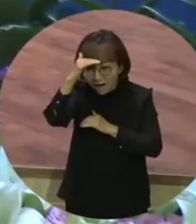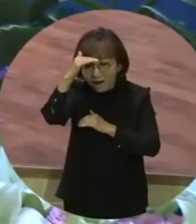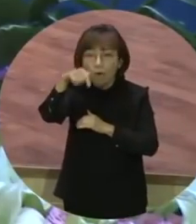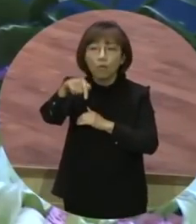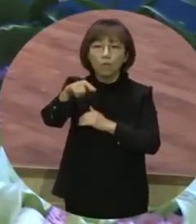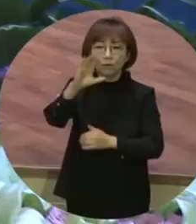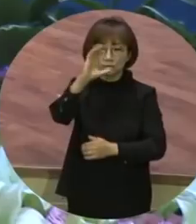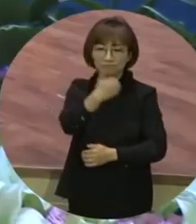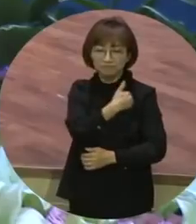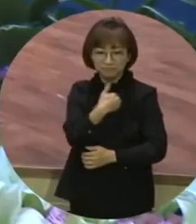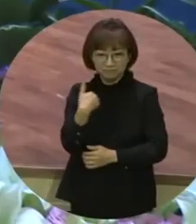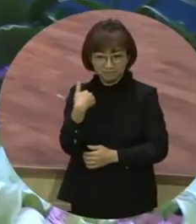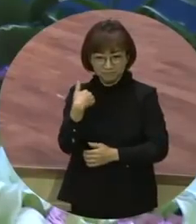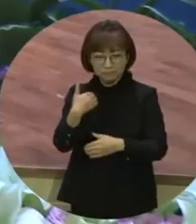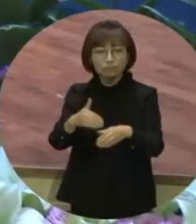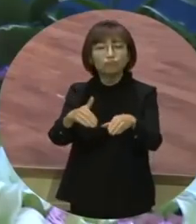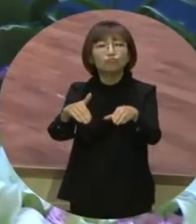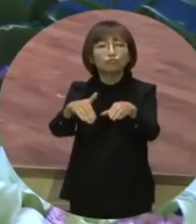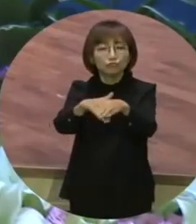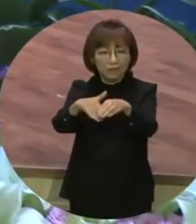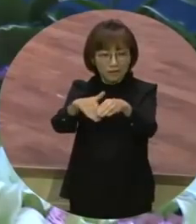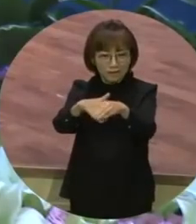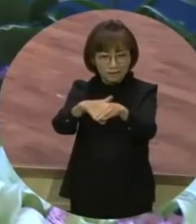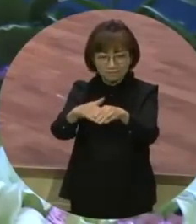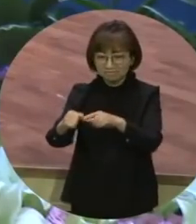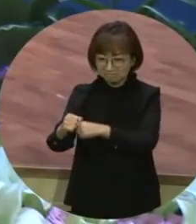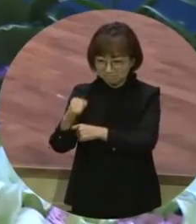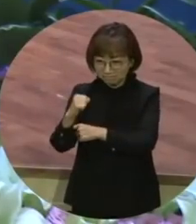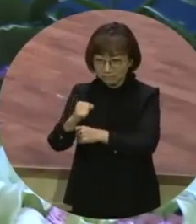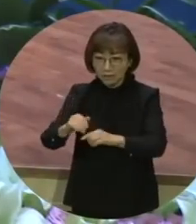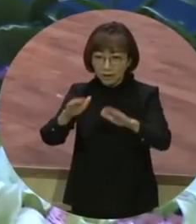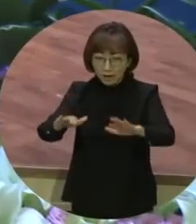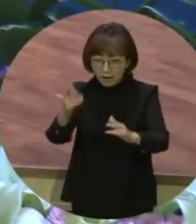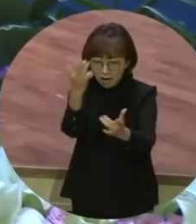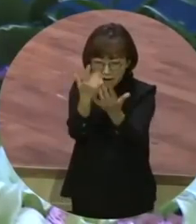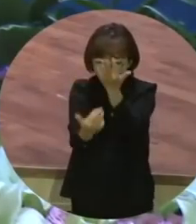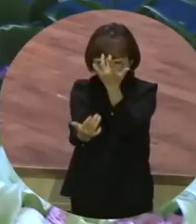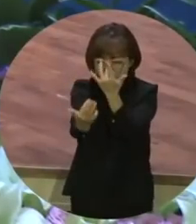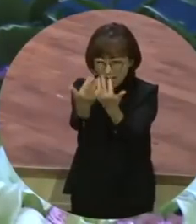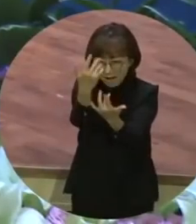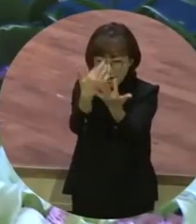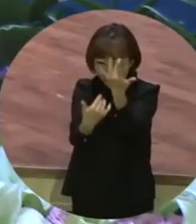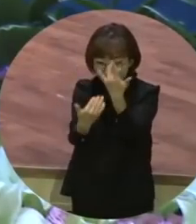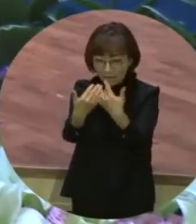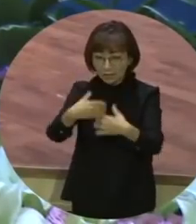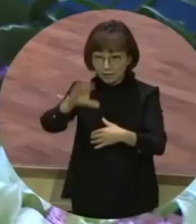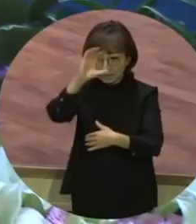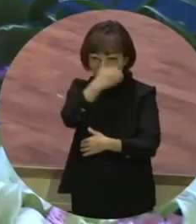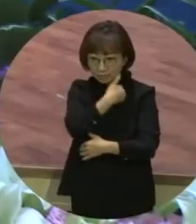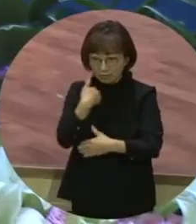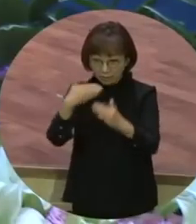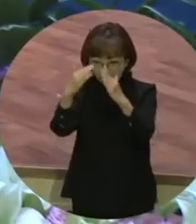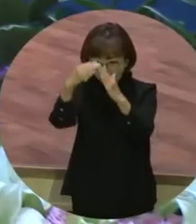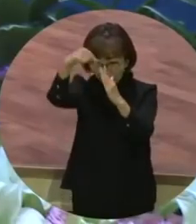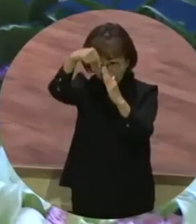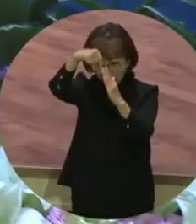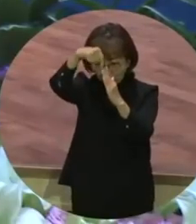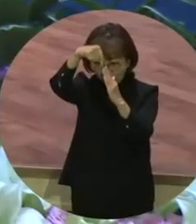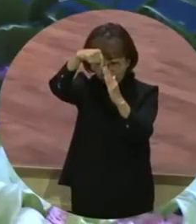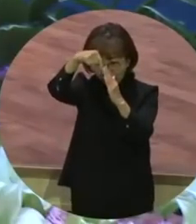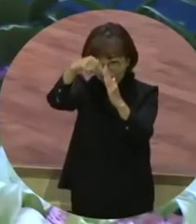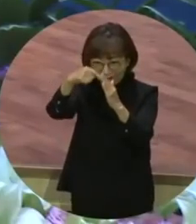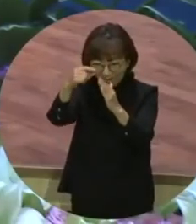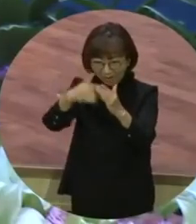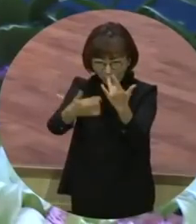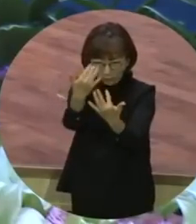구경하는 문화유산인데, 이번에 화재가 나서 그 지붕과 탑이 다 그렇게 우리가 뉴스